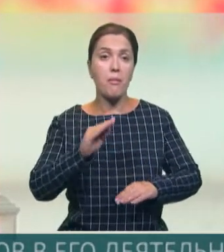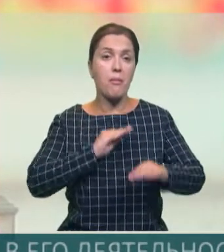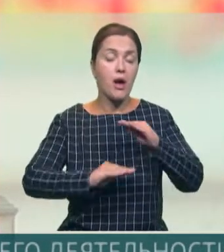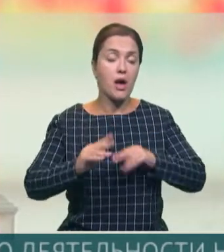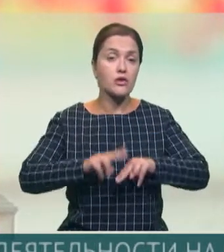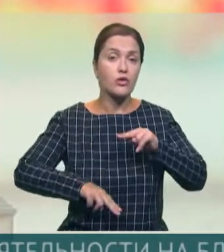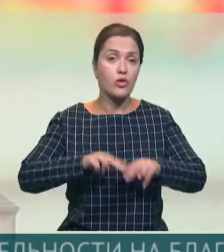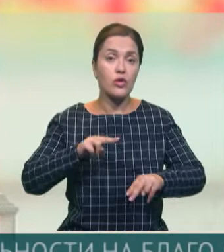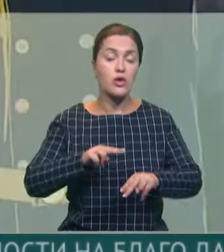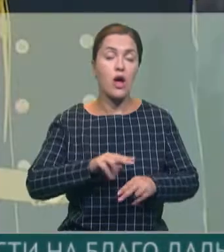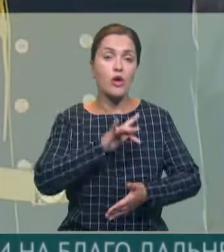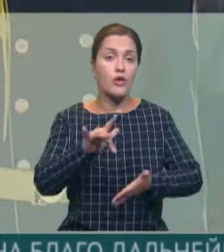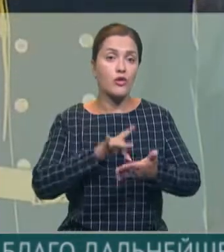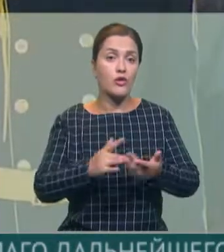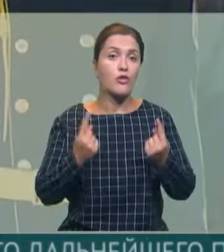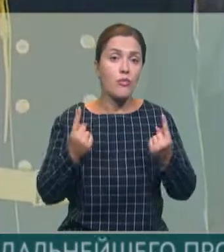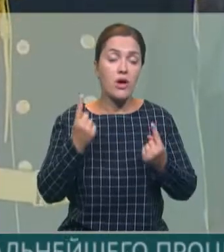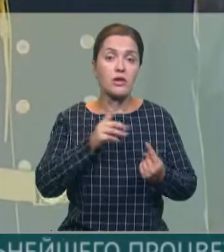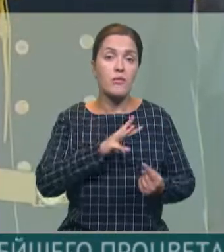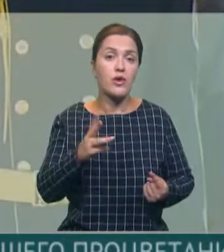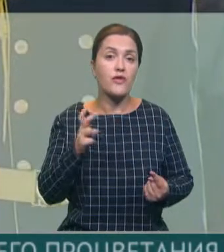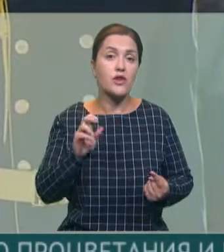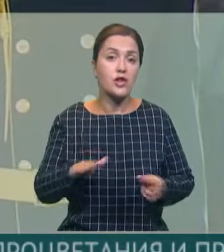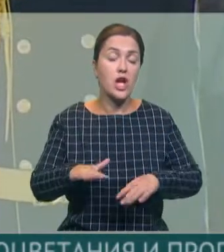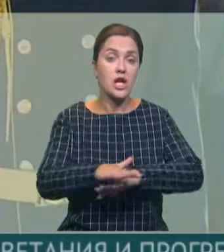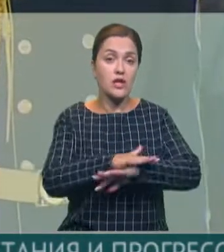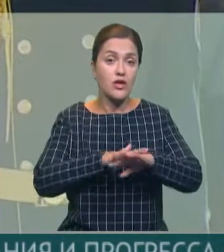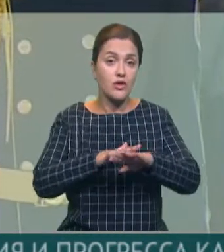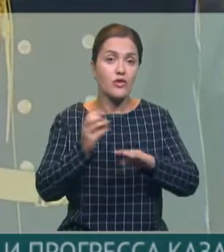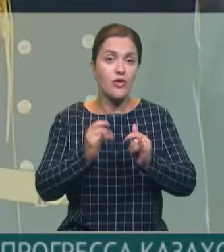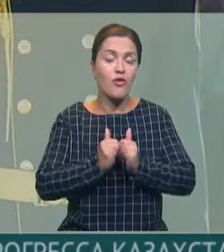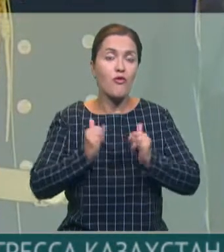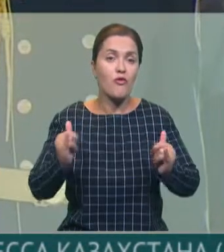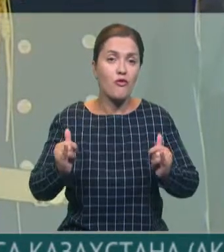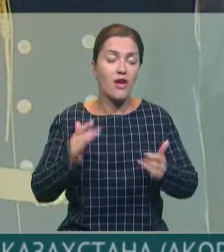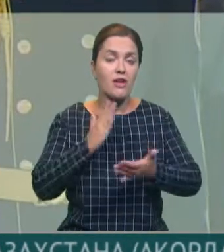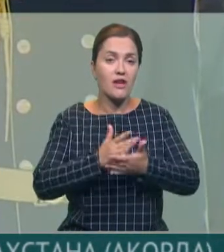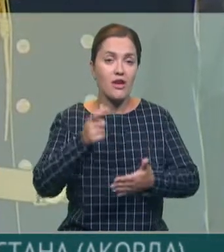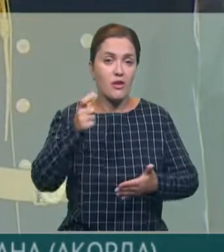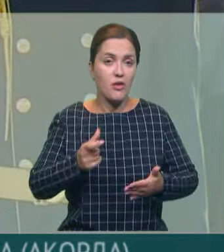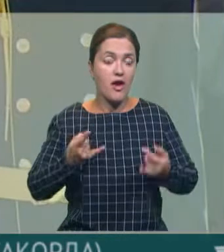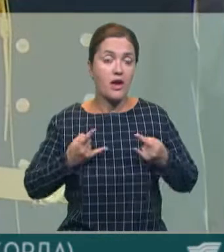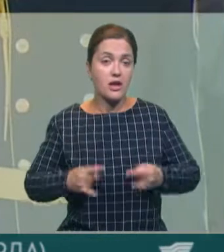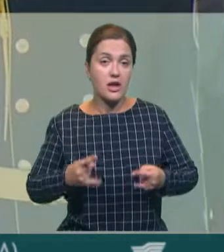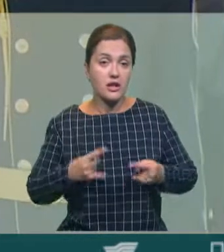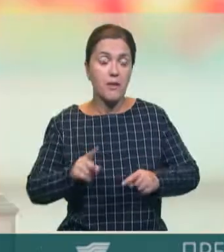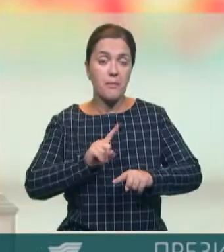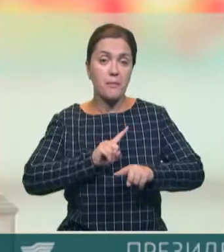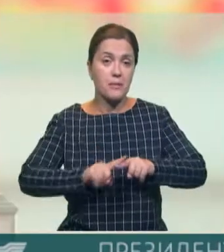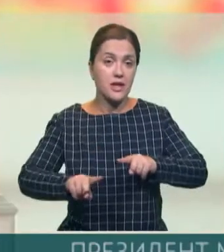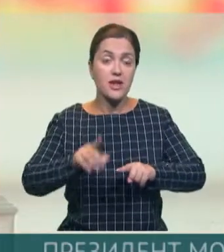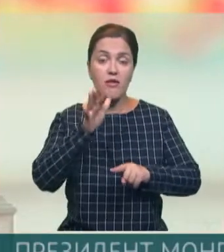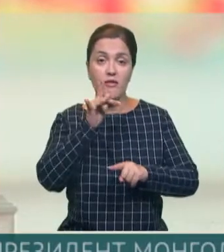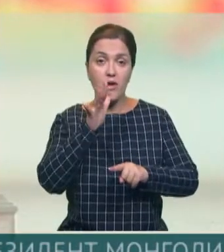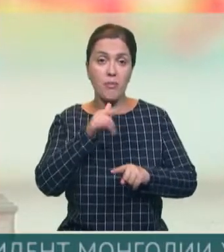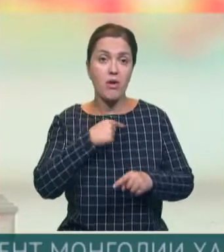тысяч человек. Пока я говорю, наверное, увеличилось еще на несколько человек. И это так произошло быстро, на